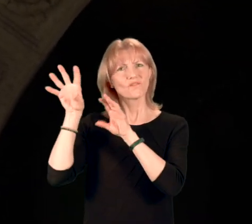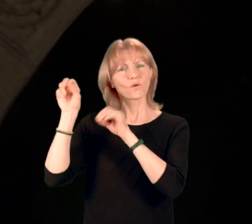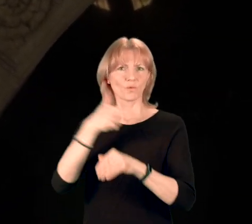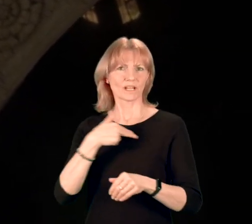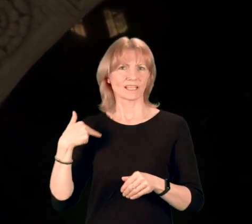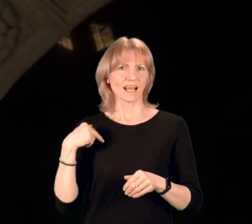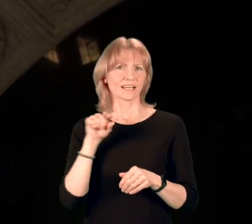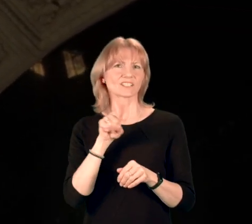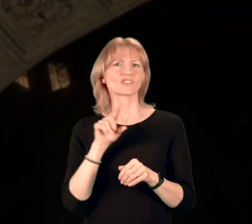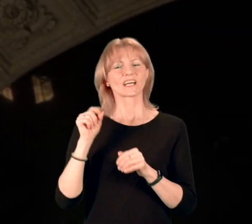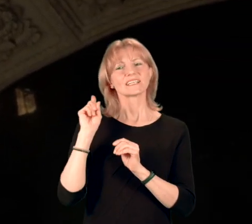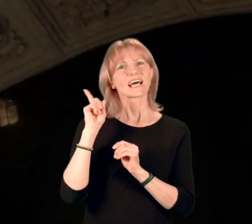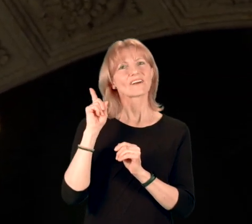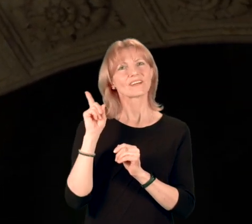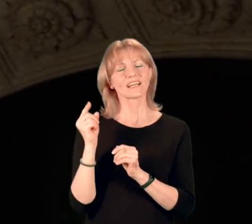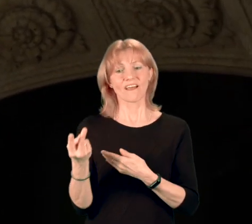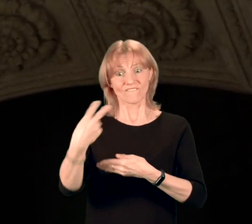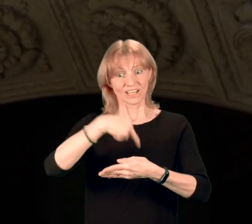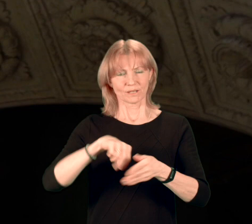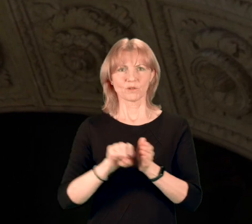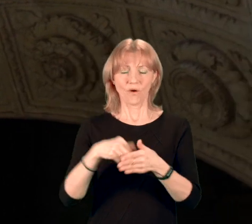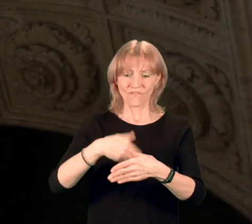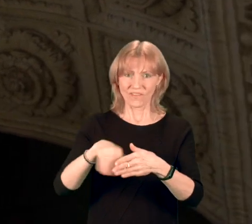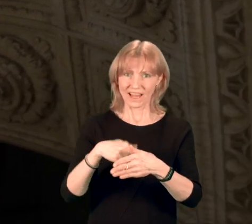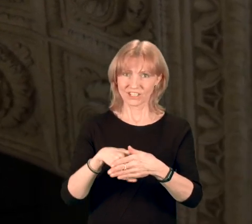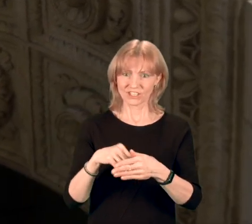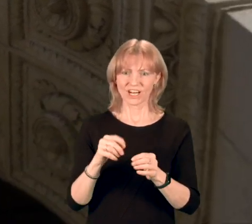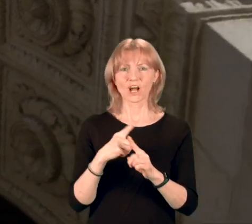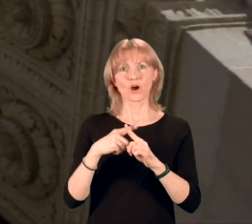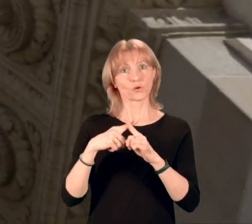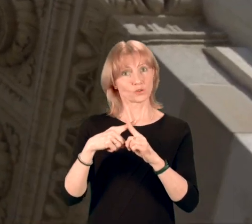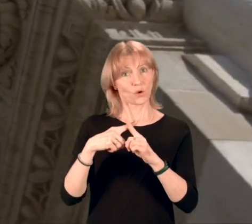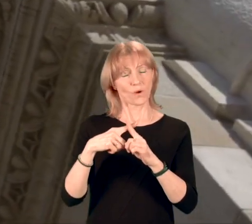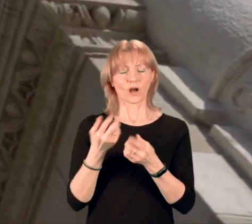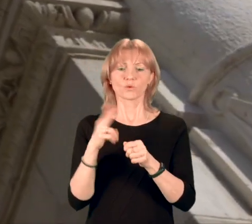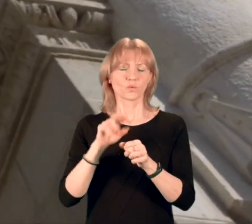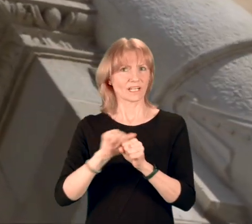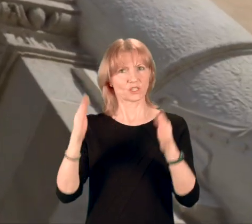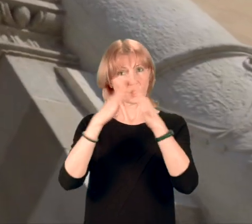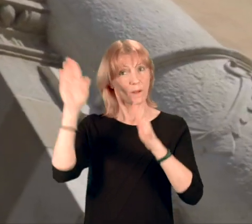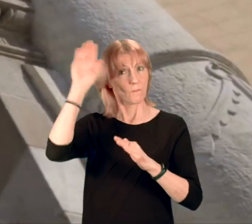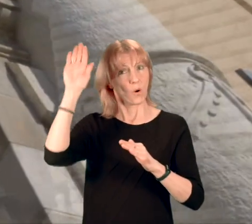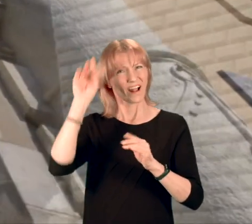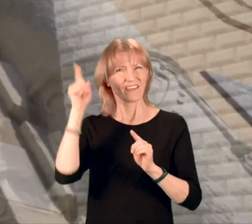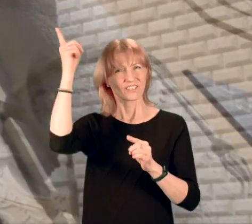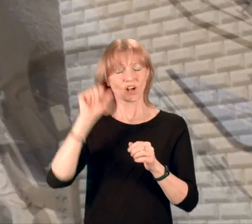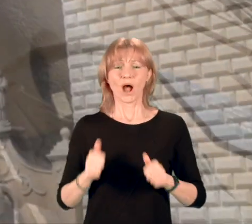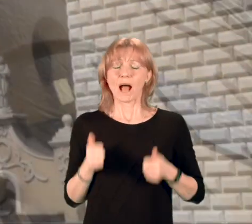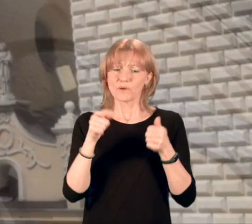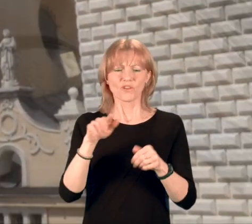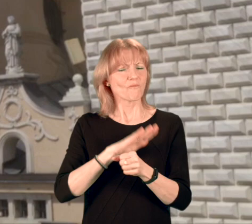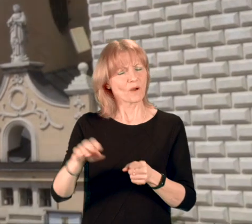świątyni, domu Boga Najwyższego. Aby w pełni zrozumieć tę tajemnicę, trzeba mieć świadomość bycia